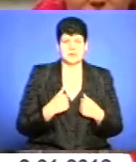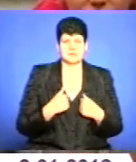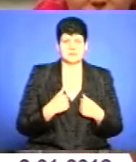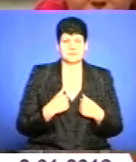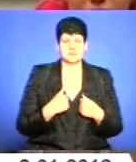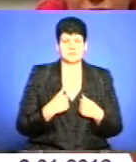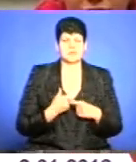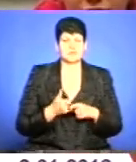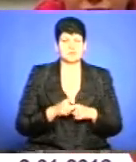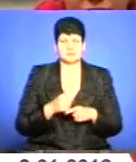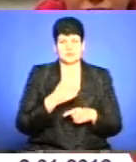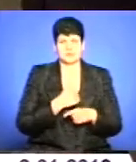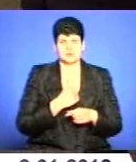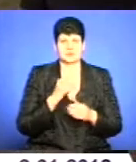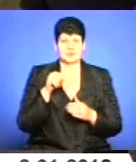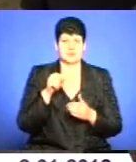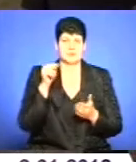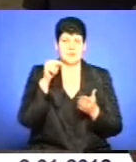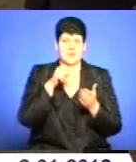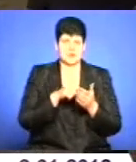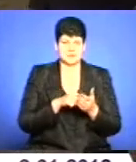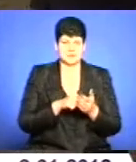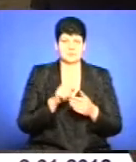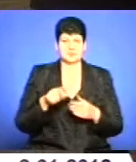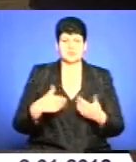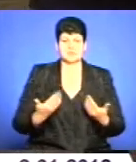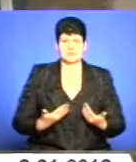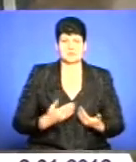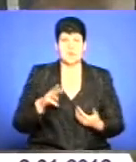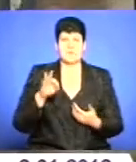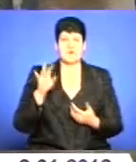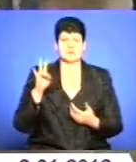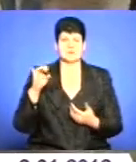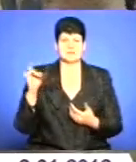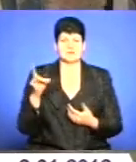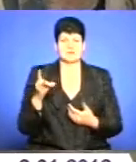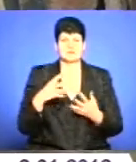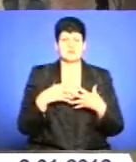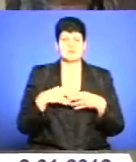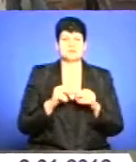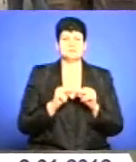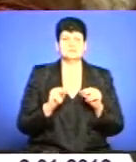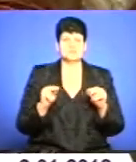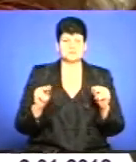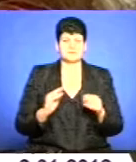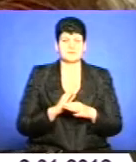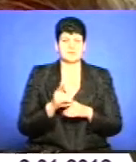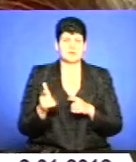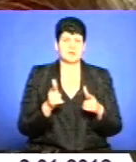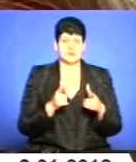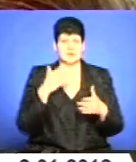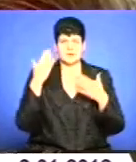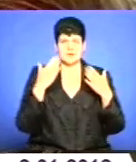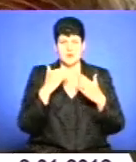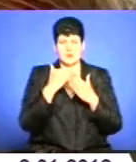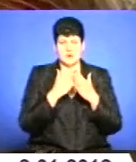дуже хотілося сюди попасти. Мешкатимуть діти на Монастирищині у сім'ях вчителів. Для гостей приготували розважальну програму, екскурсії